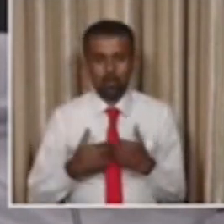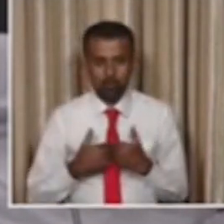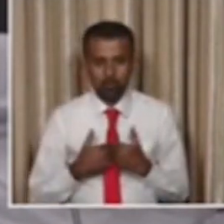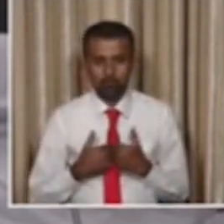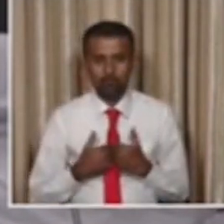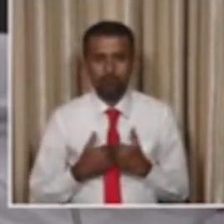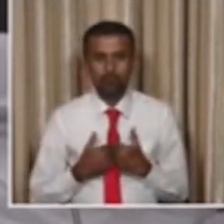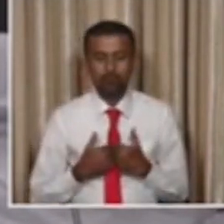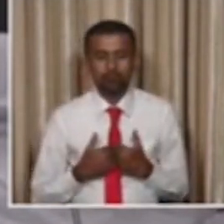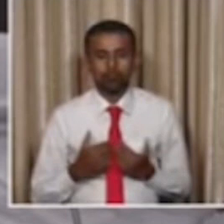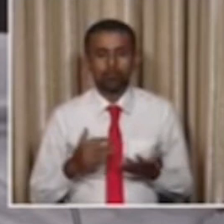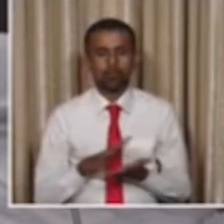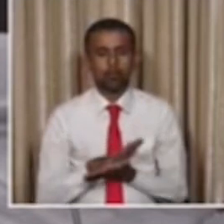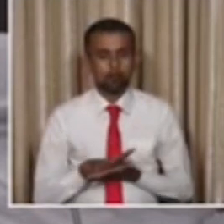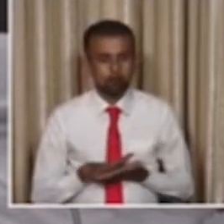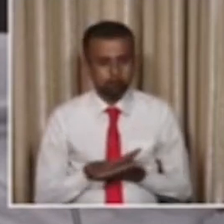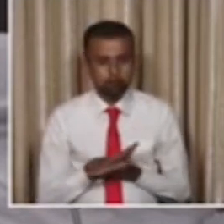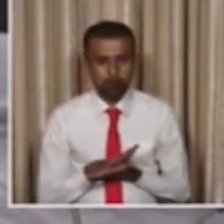අපි ඉතා පැහැදිලිව මේ